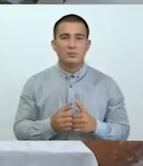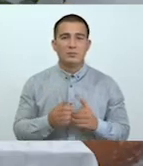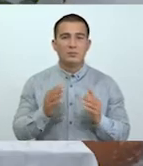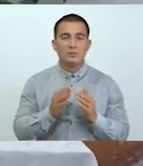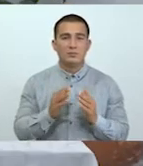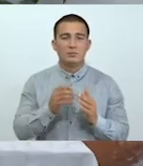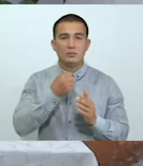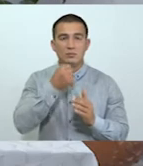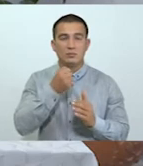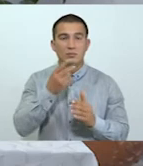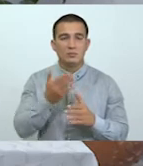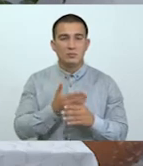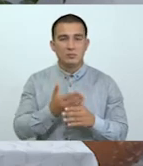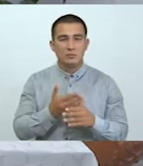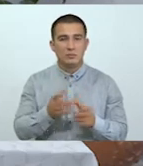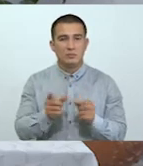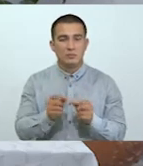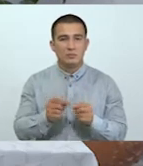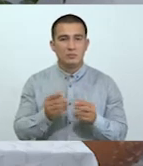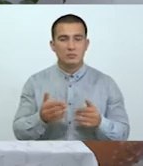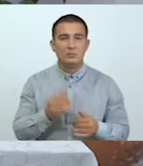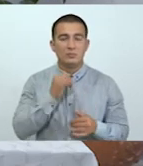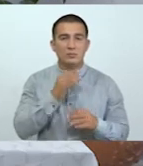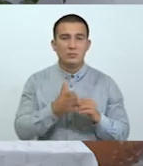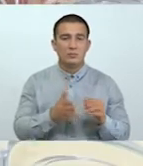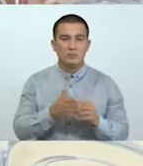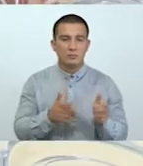Demak, mana kalbasalarimizni tayyor to'g'rab oldik.